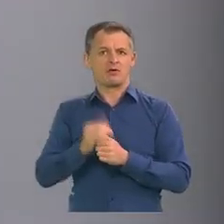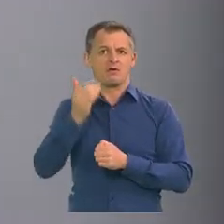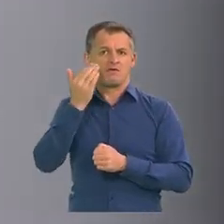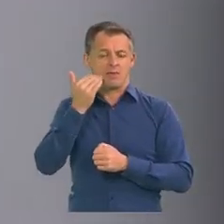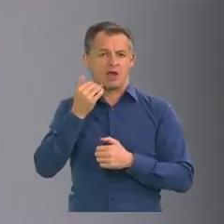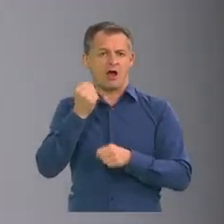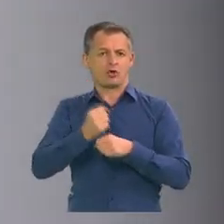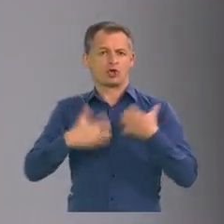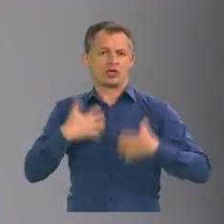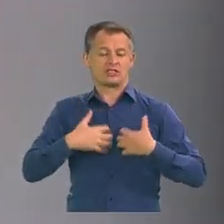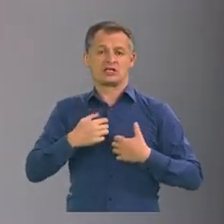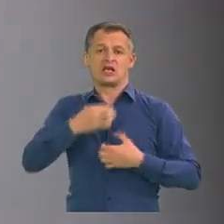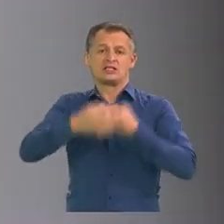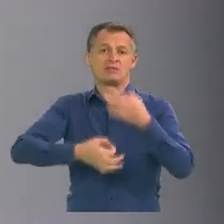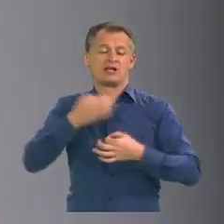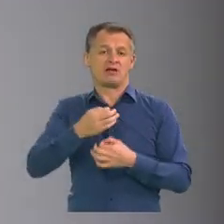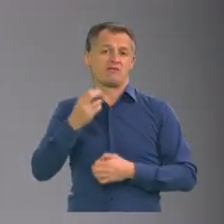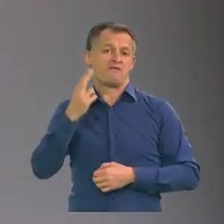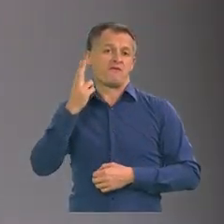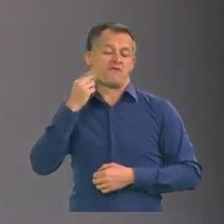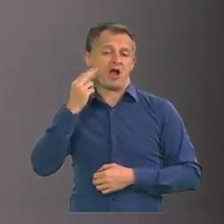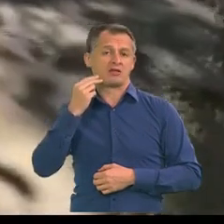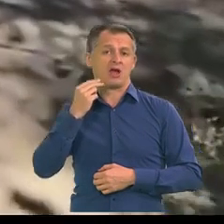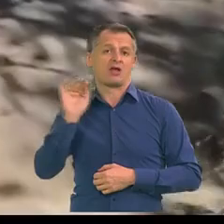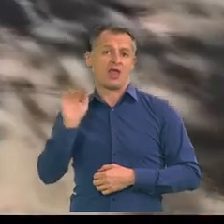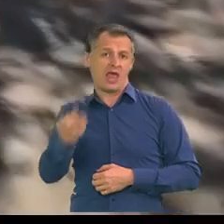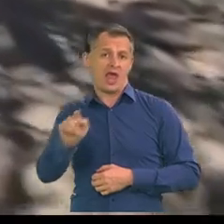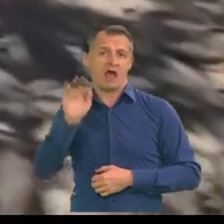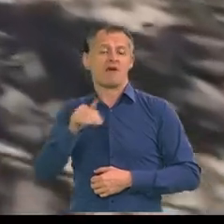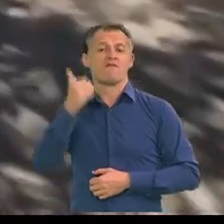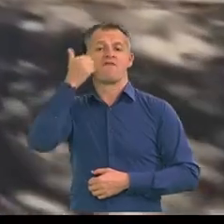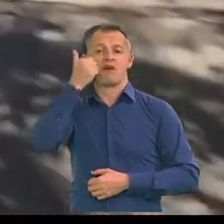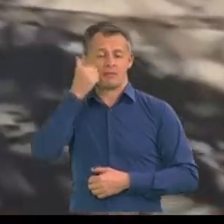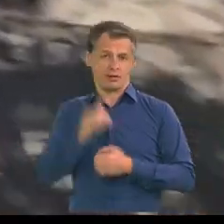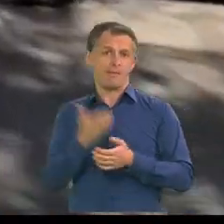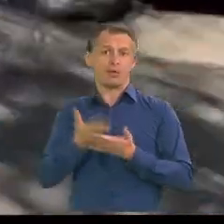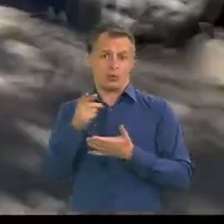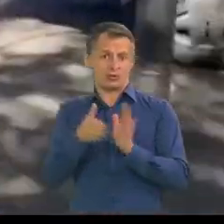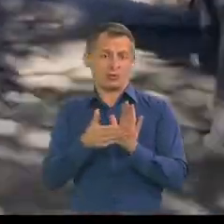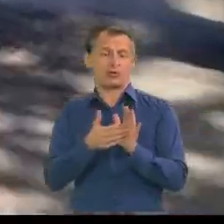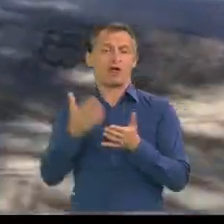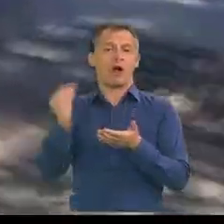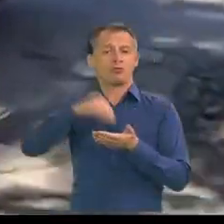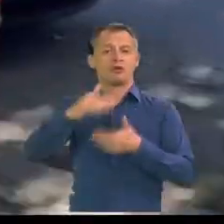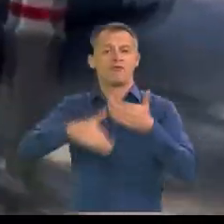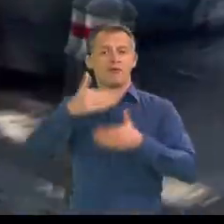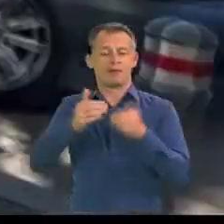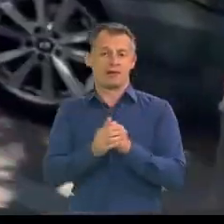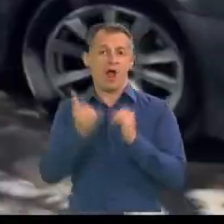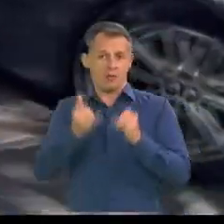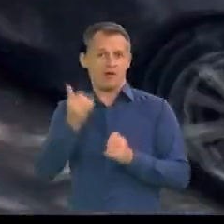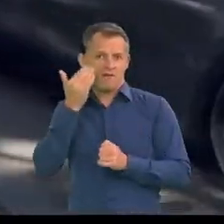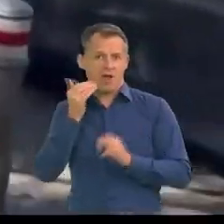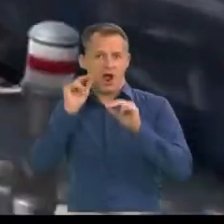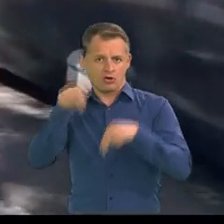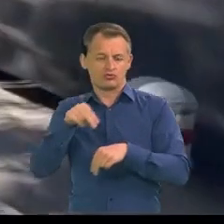explice că, de fapt, cea mică avea febră și de aceea a scos-o doar cu un cerșaf pe ea. Femeia în vârstă de 31 de ani a fost internată la psihiatrie, iar